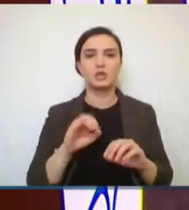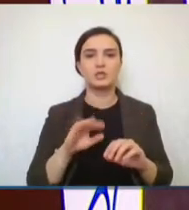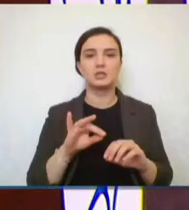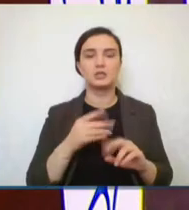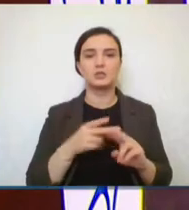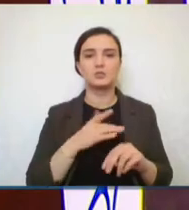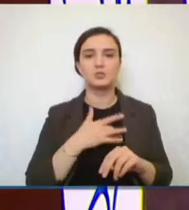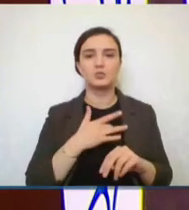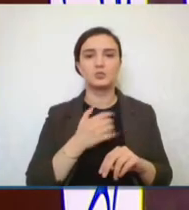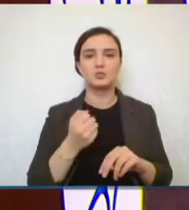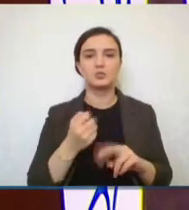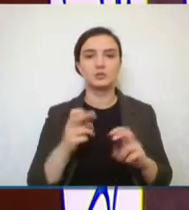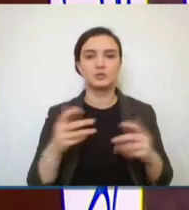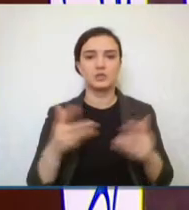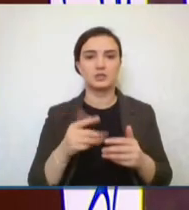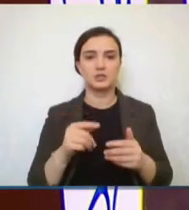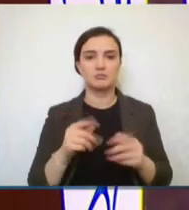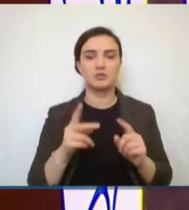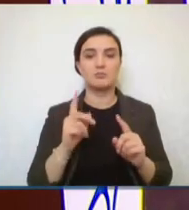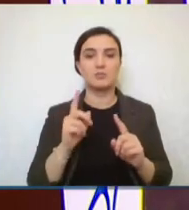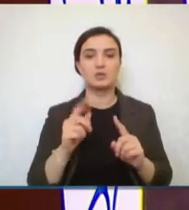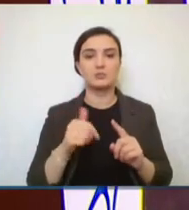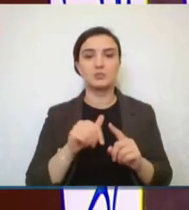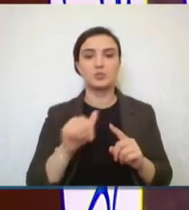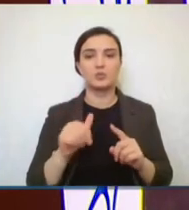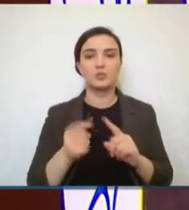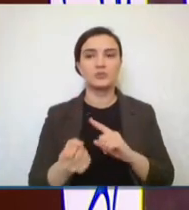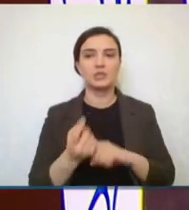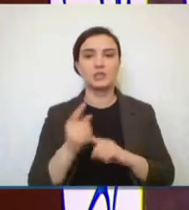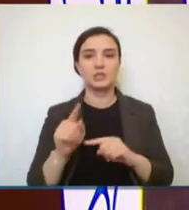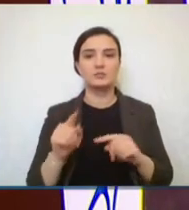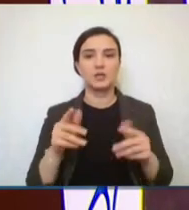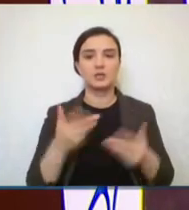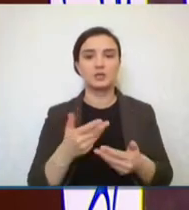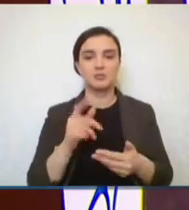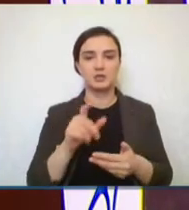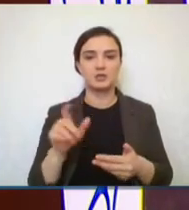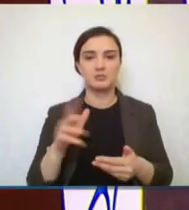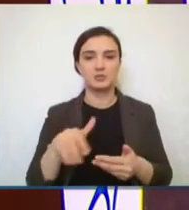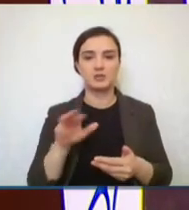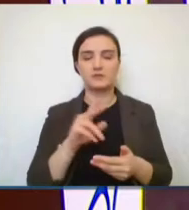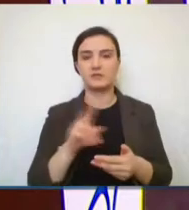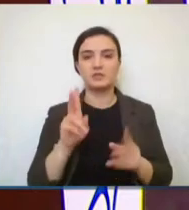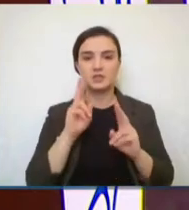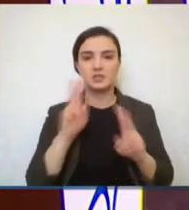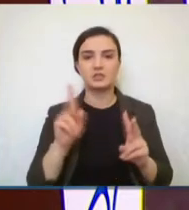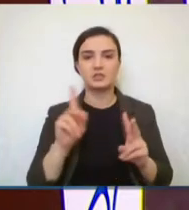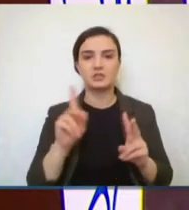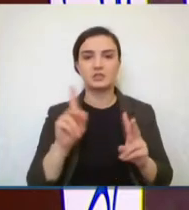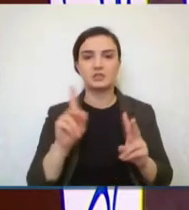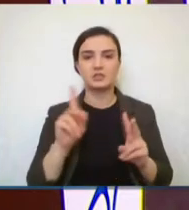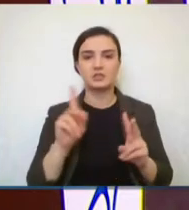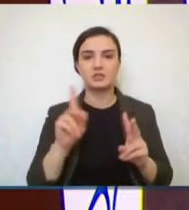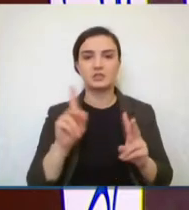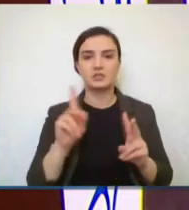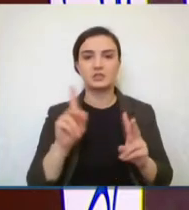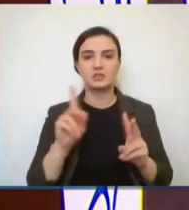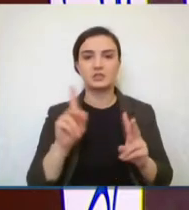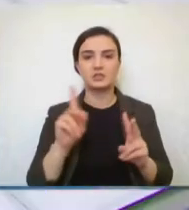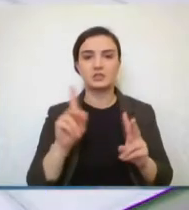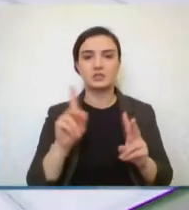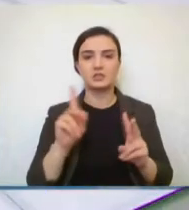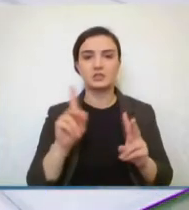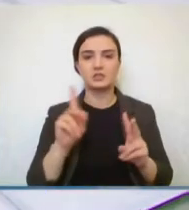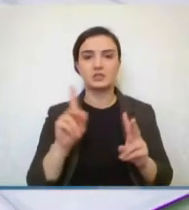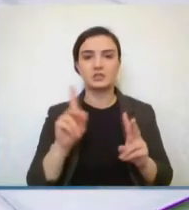ანთება. მაგრამ როგორ ვლინდება ეს ანთება? ადამიანი, რომელსაც არ იცის რა არის მიოკარდიტი, ის შეიძლება მიხვდეს